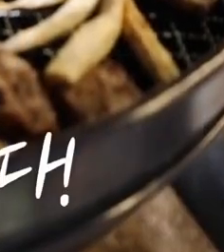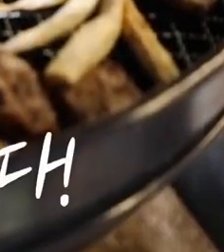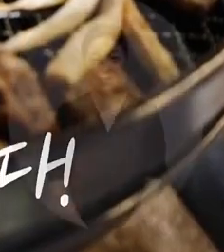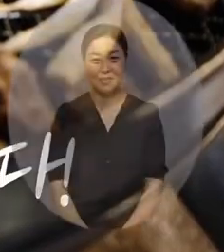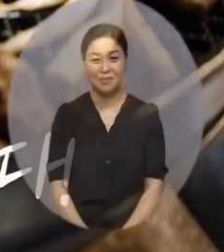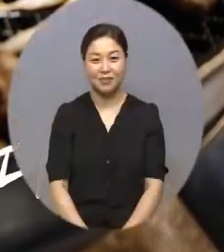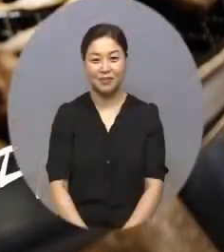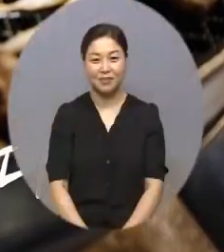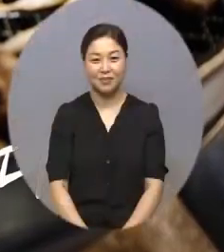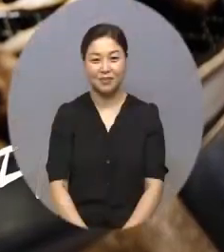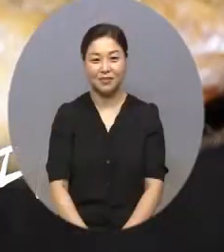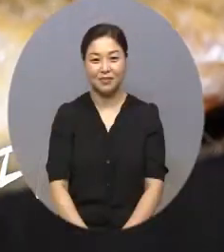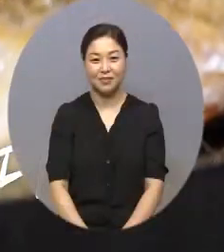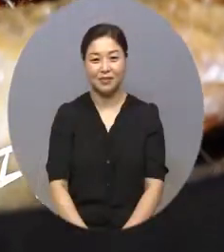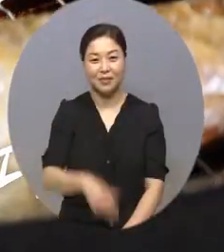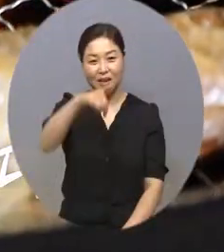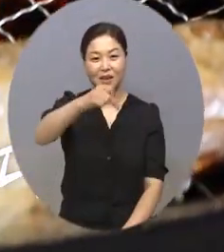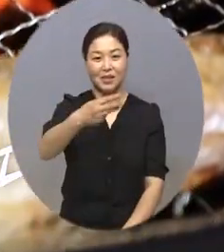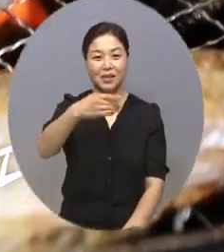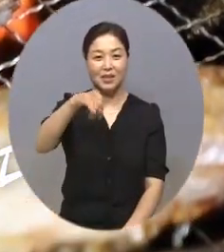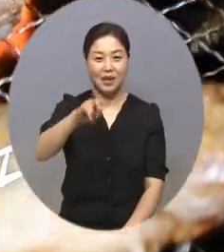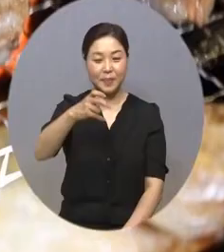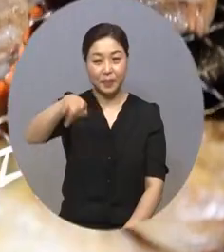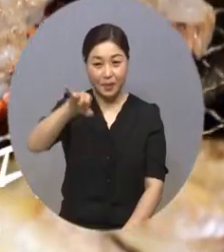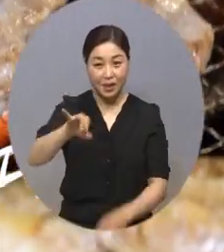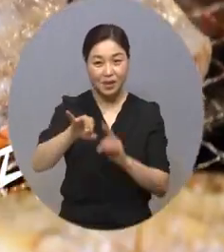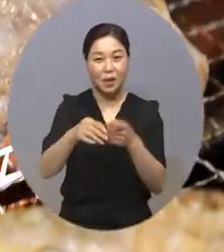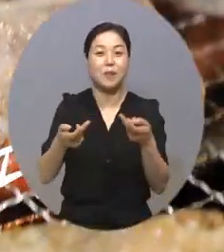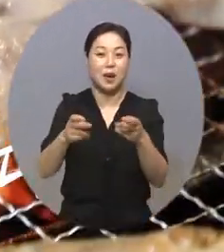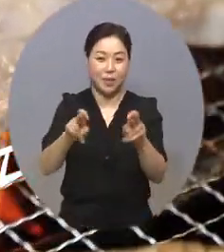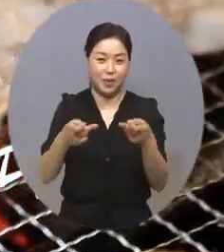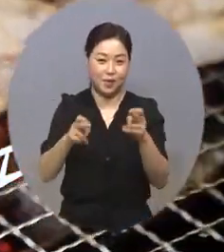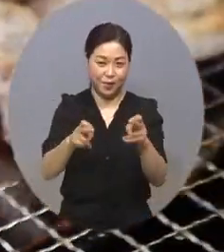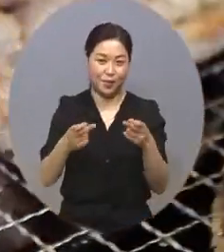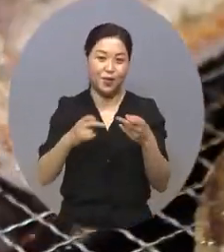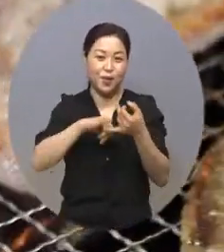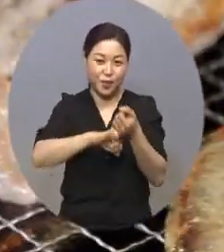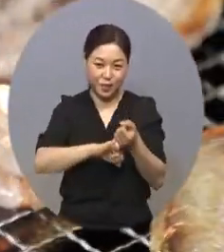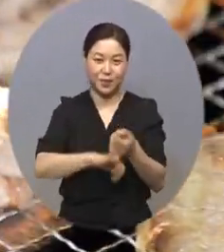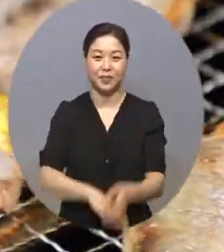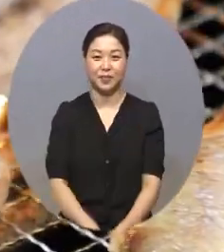브랜딩 하면 바닷길 과 받을 수 있겠죠 아